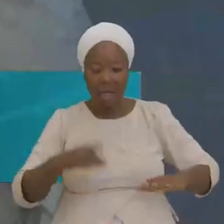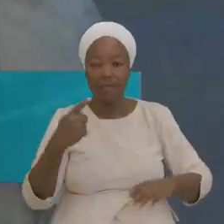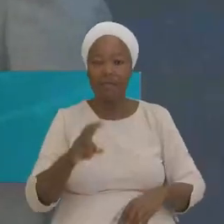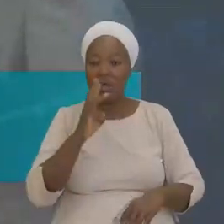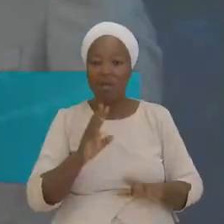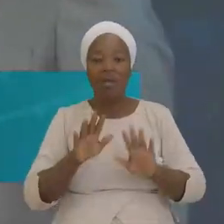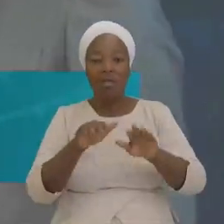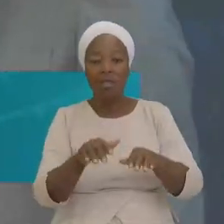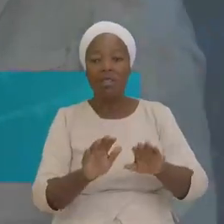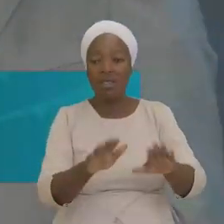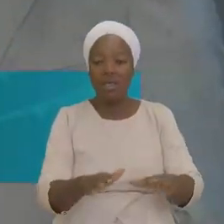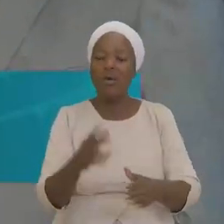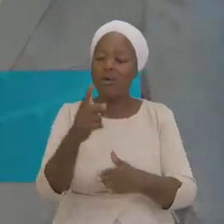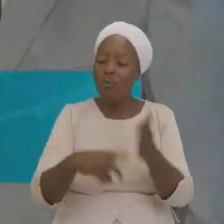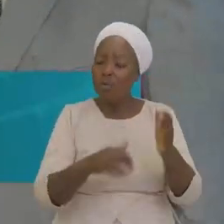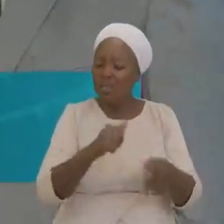Quand il a calmé la mer,